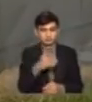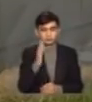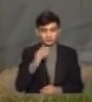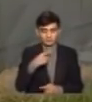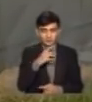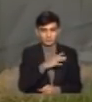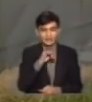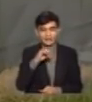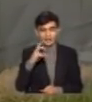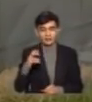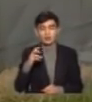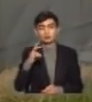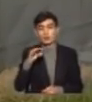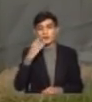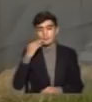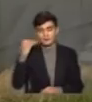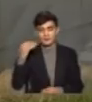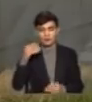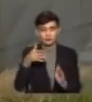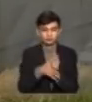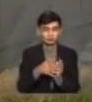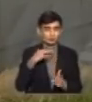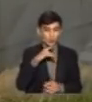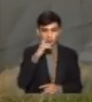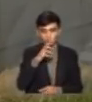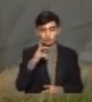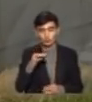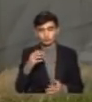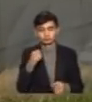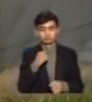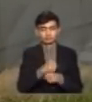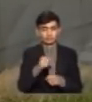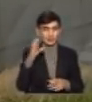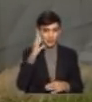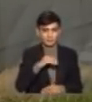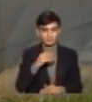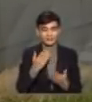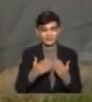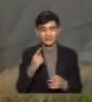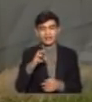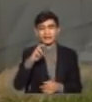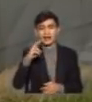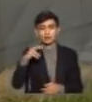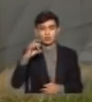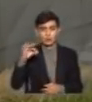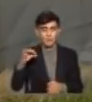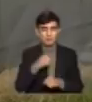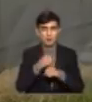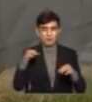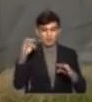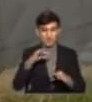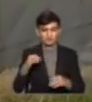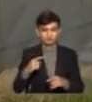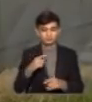көп шығын болмайды. Бірақ есесіне көкесін көрсетеді. Егер де шындаса, ядролық